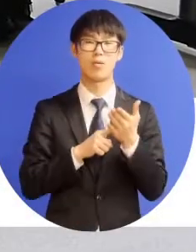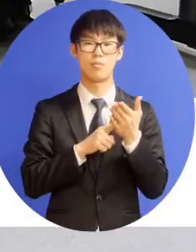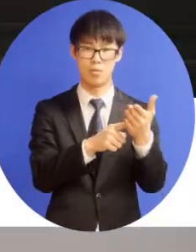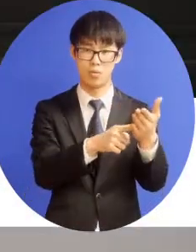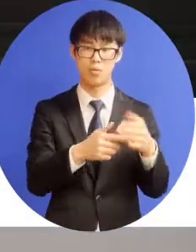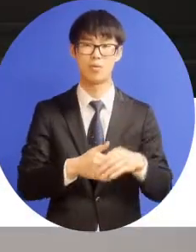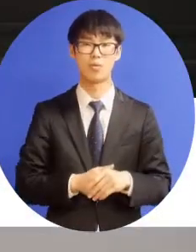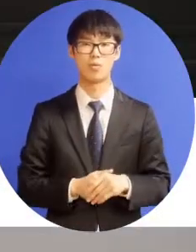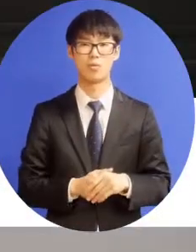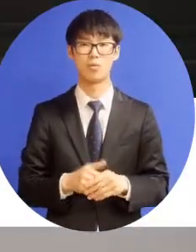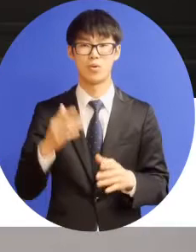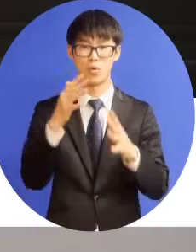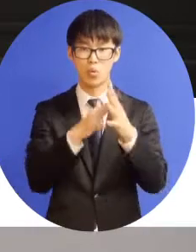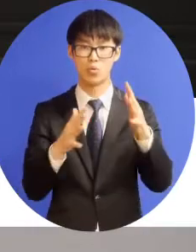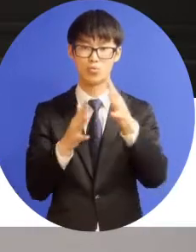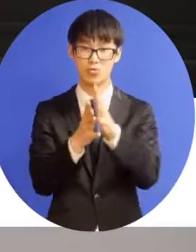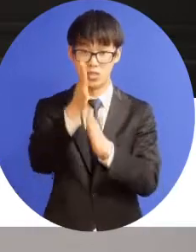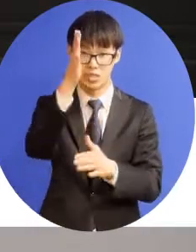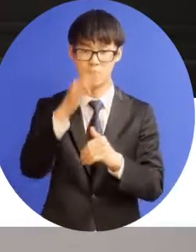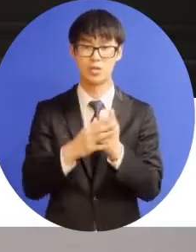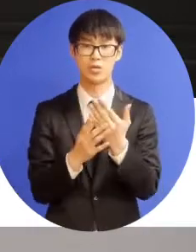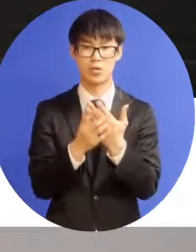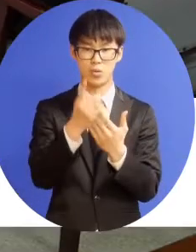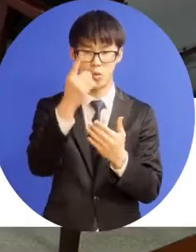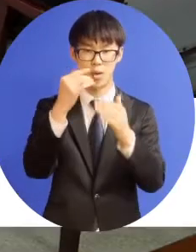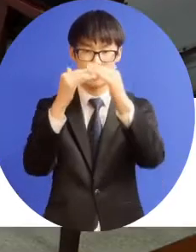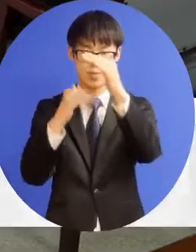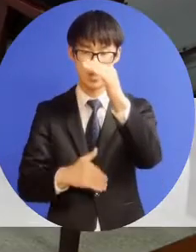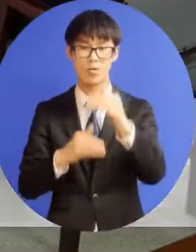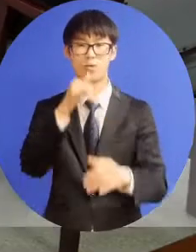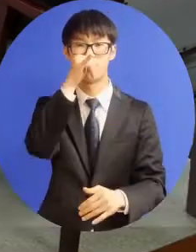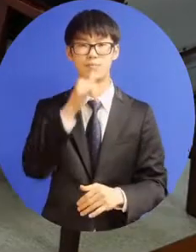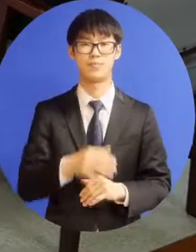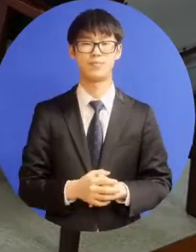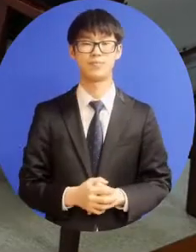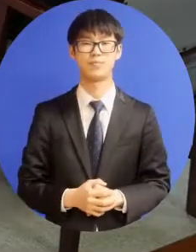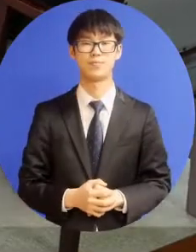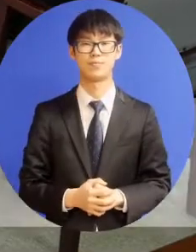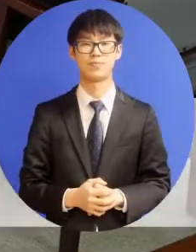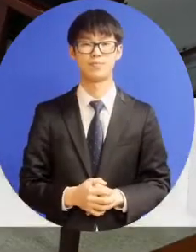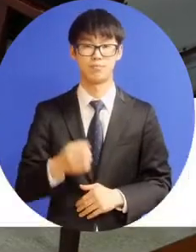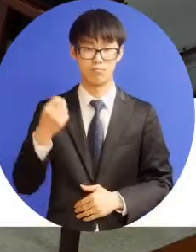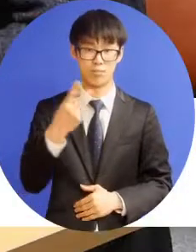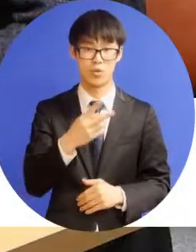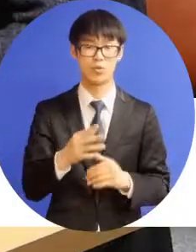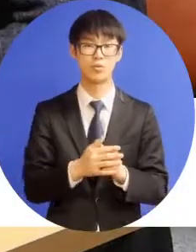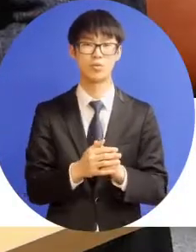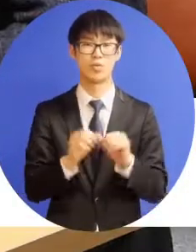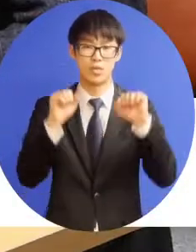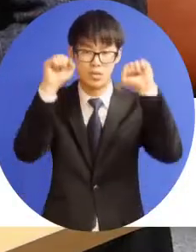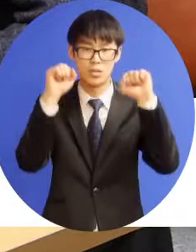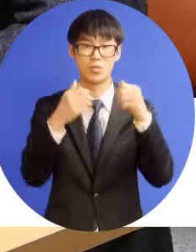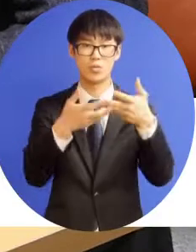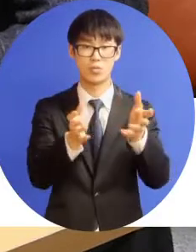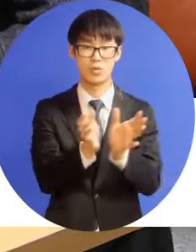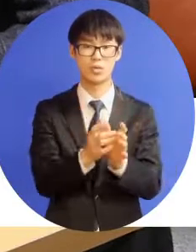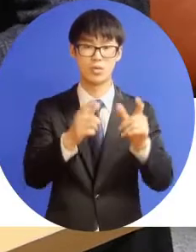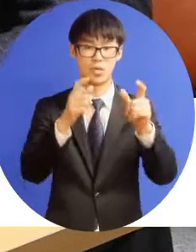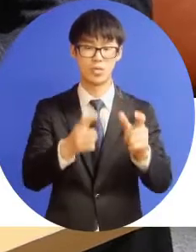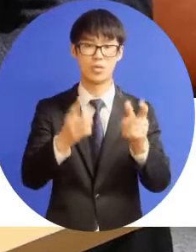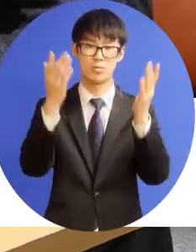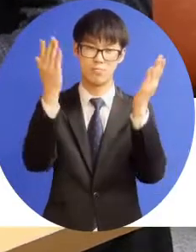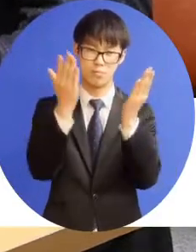심의 안건, 공주시 체육단체 통합 등을 내용으로 진행됐습니다. 한편 공주시 체육회는 지역 특성에